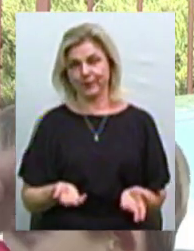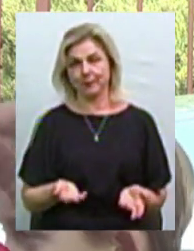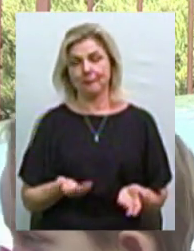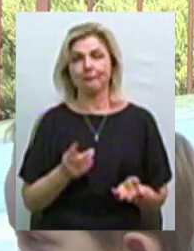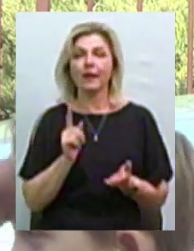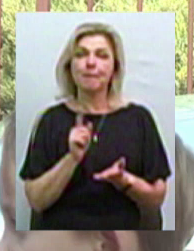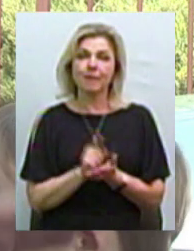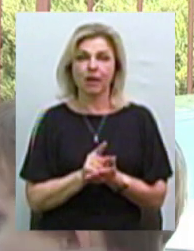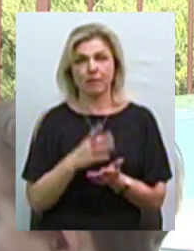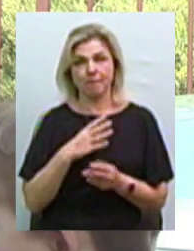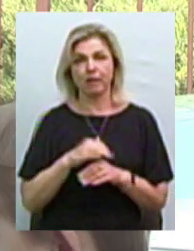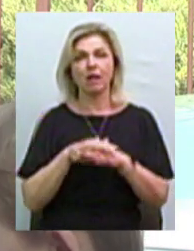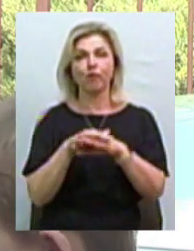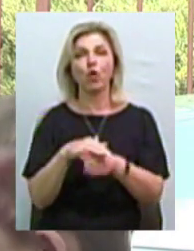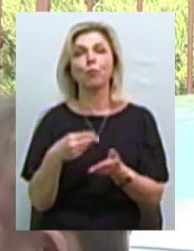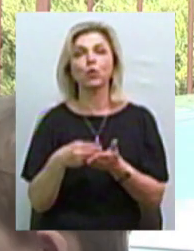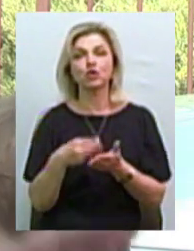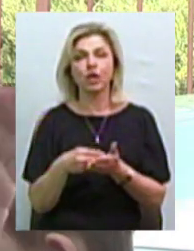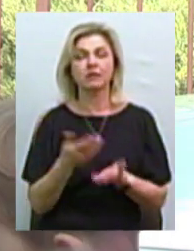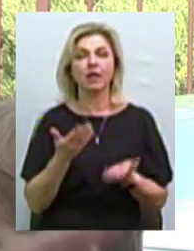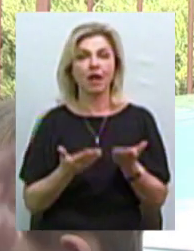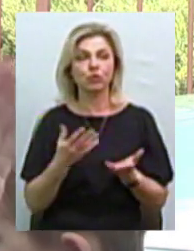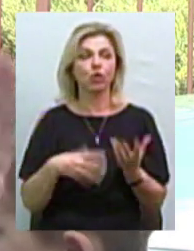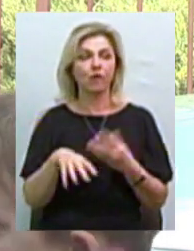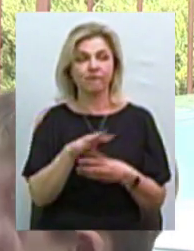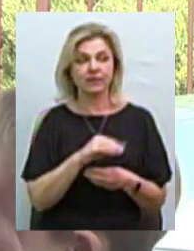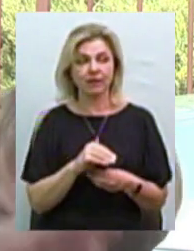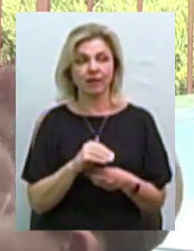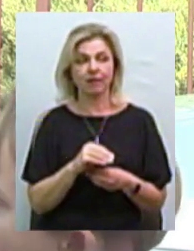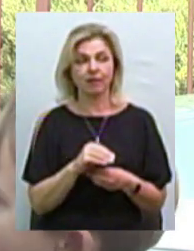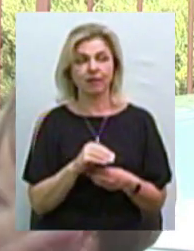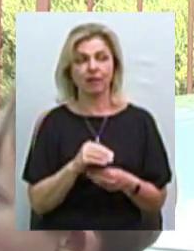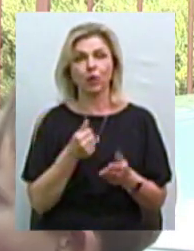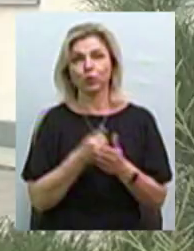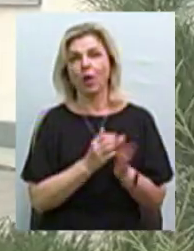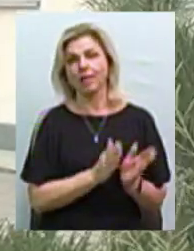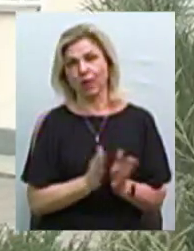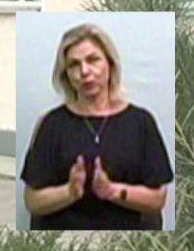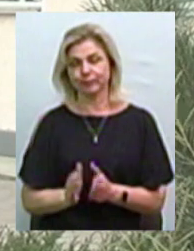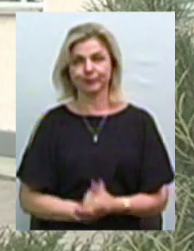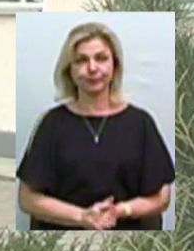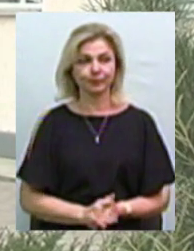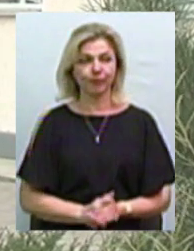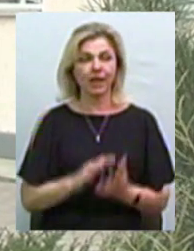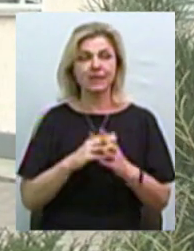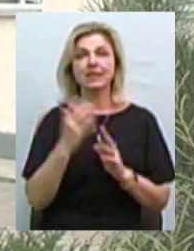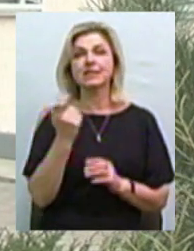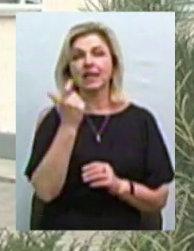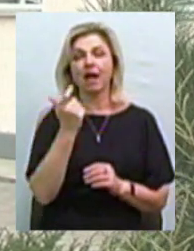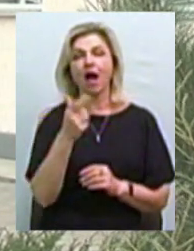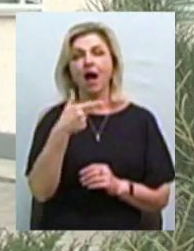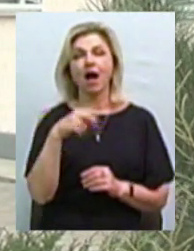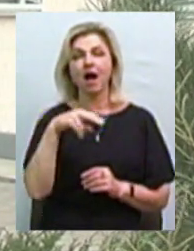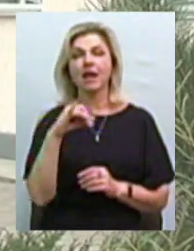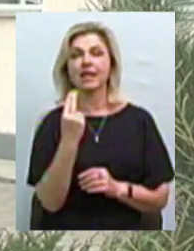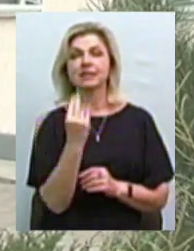Має надходити до бюджету, якщо все приведене до ладу. Сільський голова Галицинівської